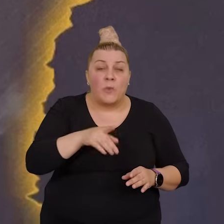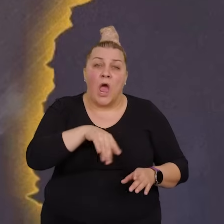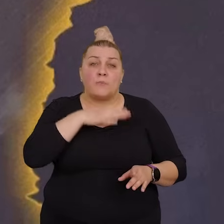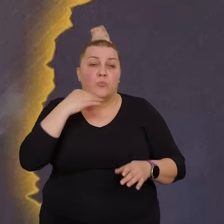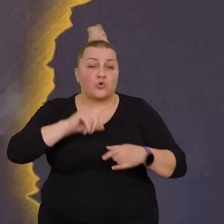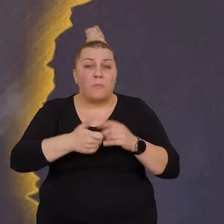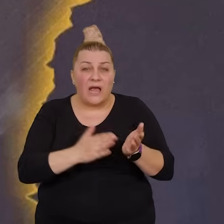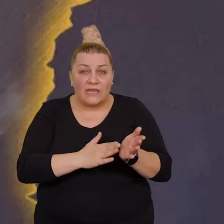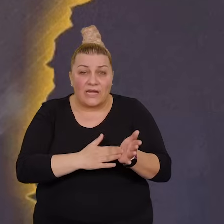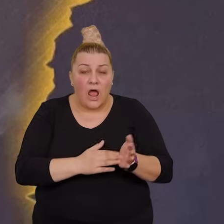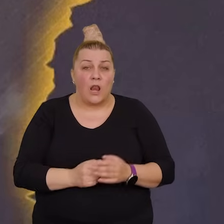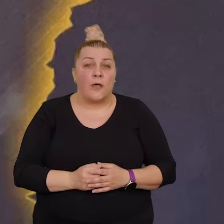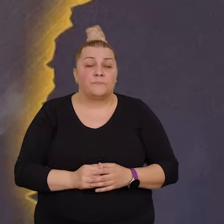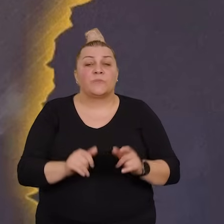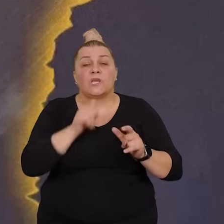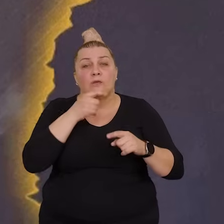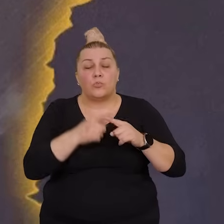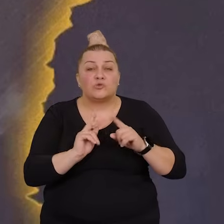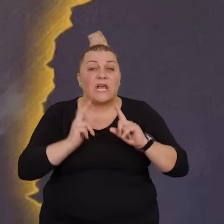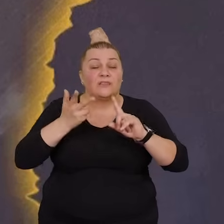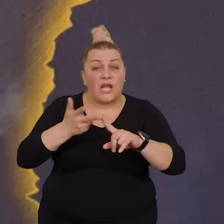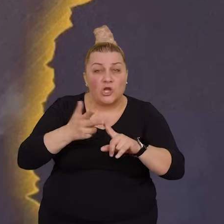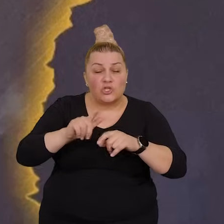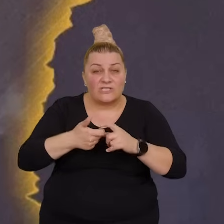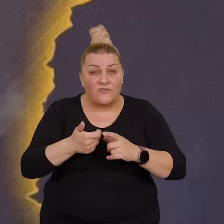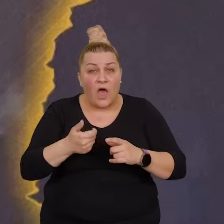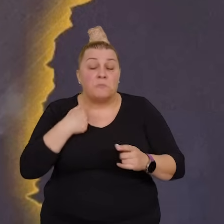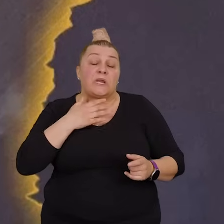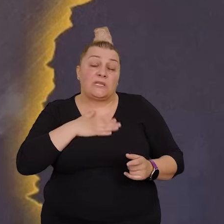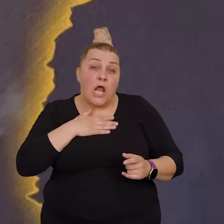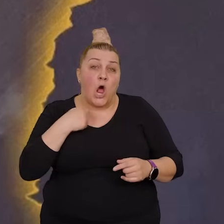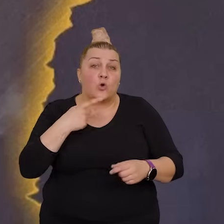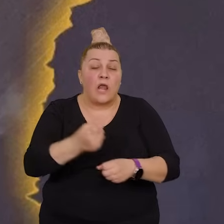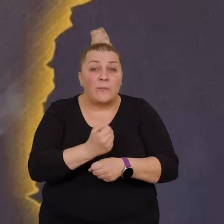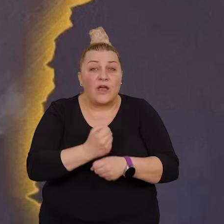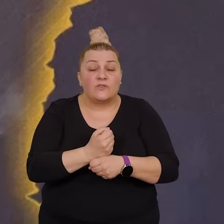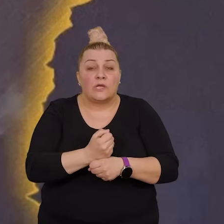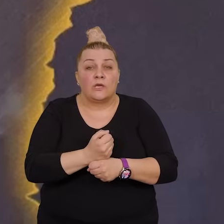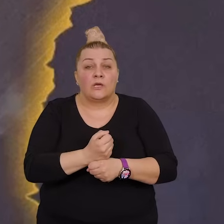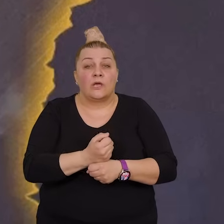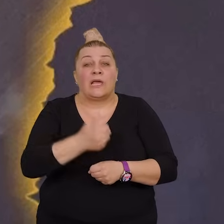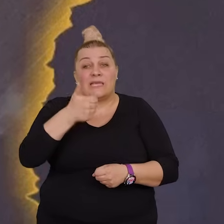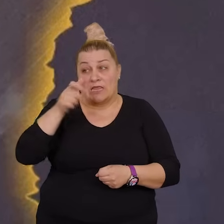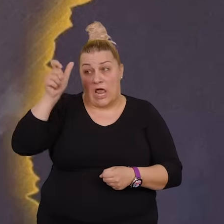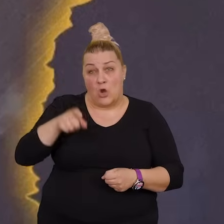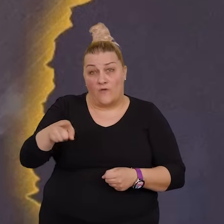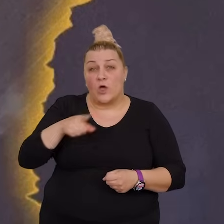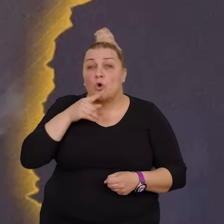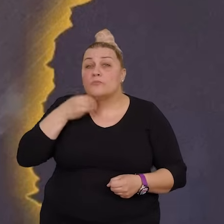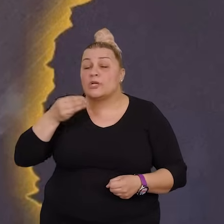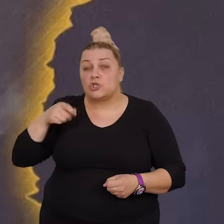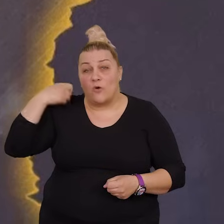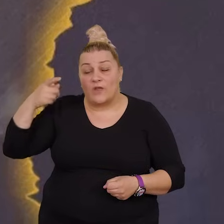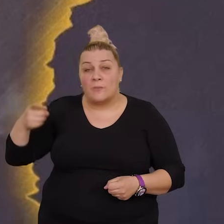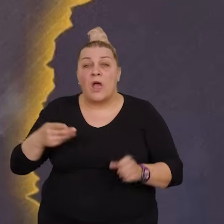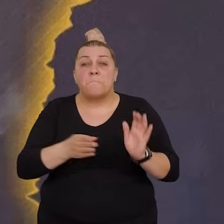tema. I treća stvar što mi je drago da ćemo to napraviti, jedan od ove 18-orice koji govore u filmu je